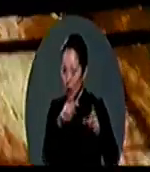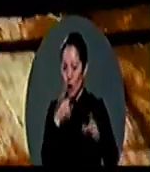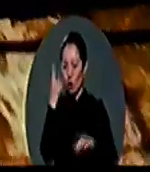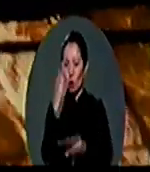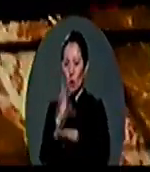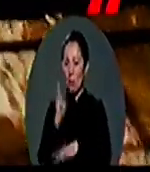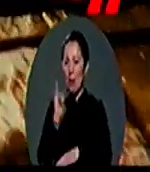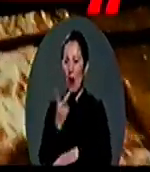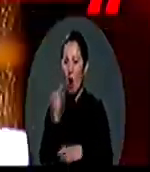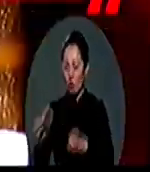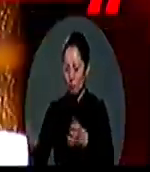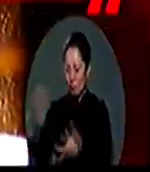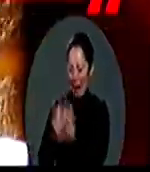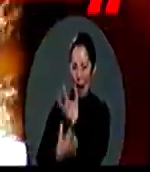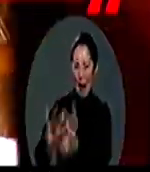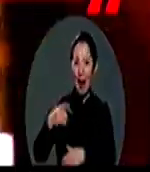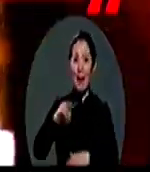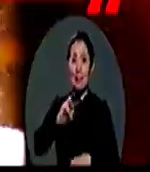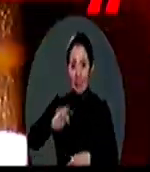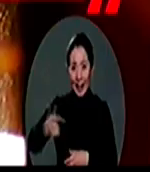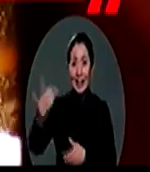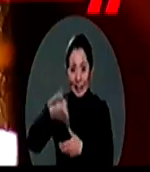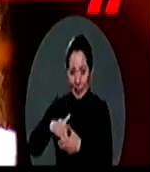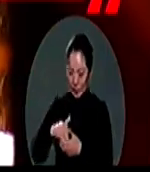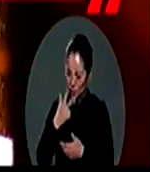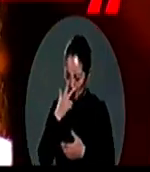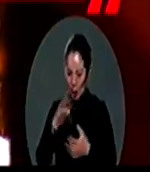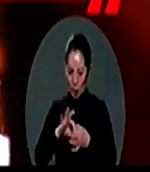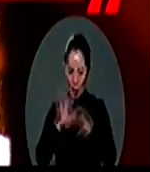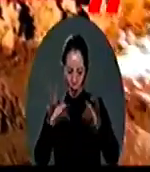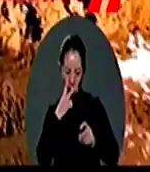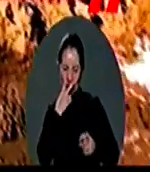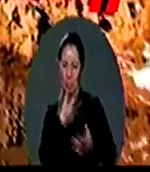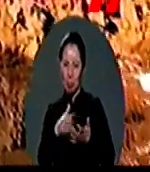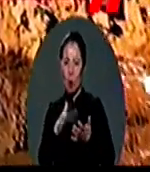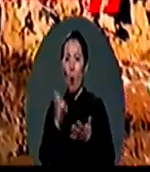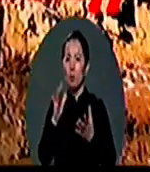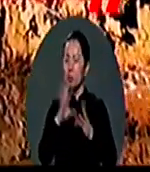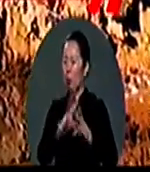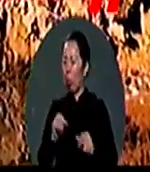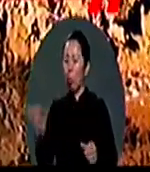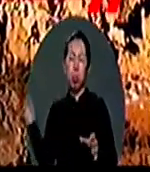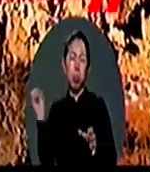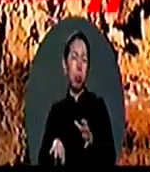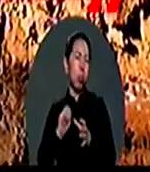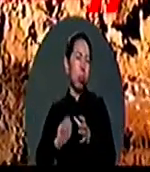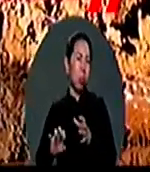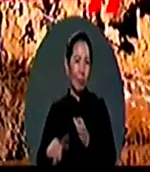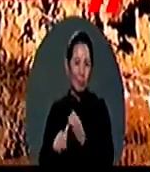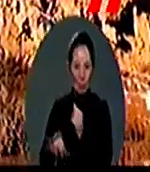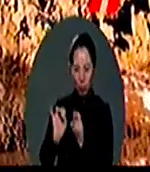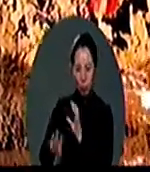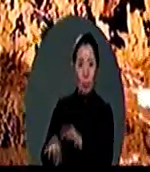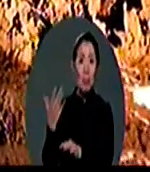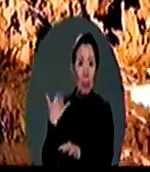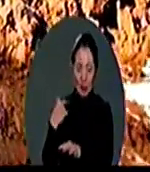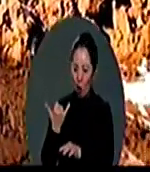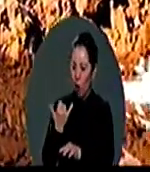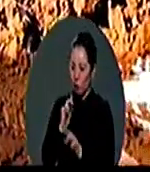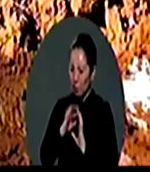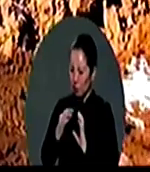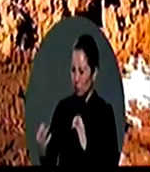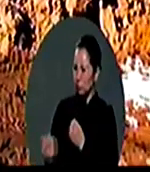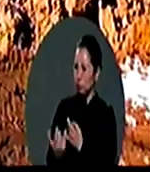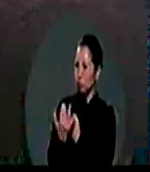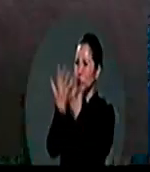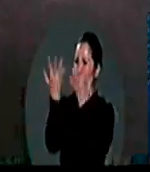1200 кубметр лаг ирдэг бөгөөд үүнийг шууд ил задгай боловсруулалт хийж ус гүйжлэхгүйгээр асгадаг байсан. Энэ нь Улаанбаатар хотод таагүй үнэр